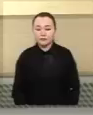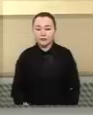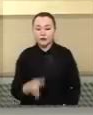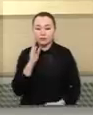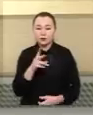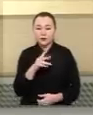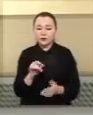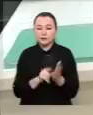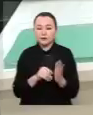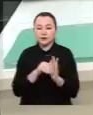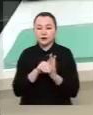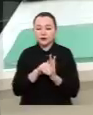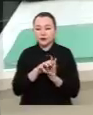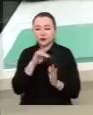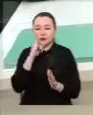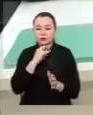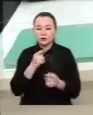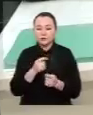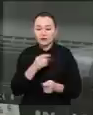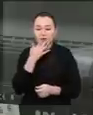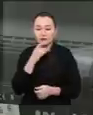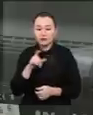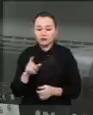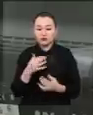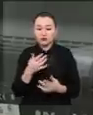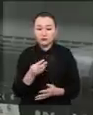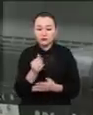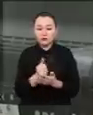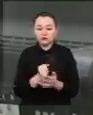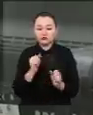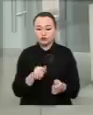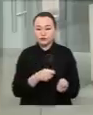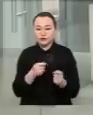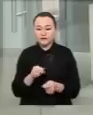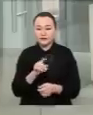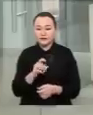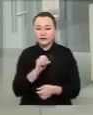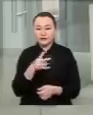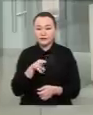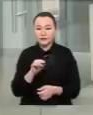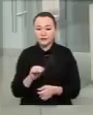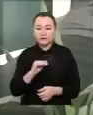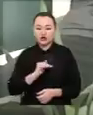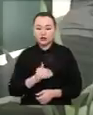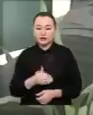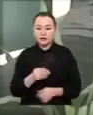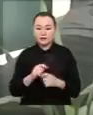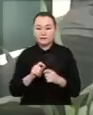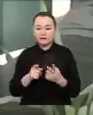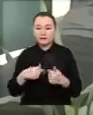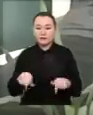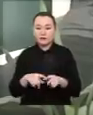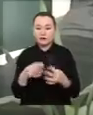Будут ли пенсионными накоплениями казахстанцев управлять иностранцы? Сколько средств можно будет перевести из ЕНПФ в частные инвесткомпании?